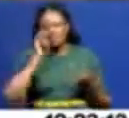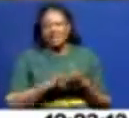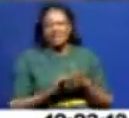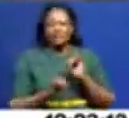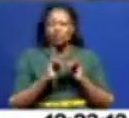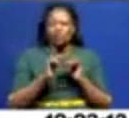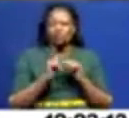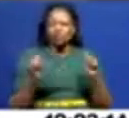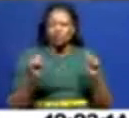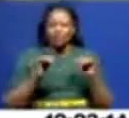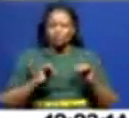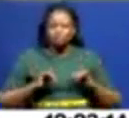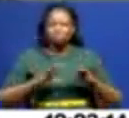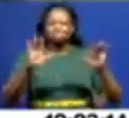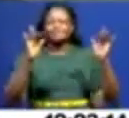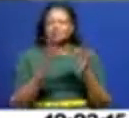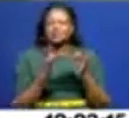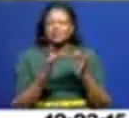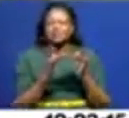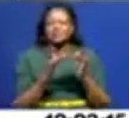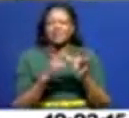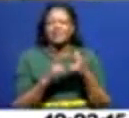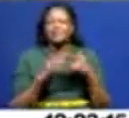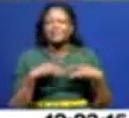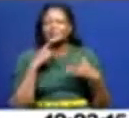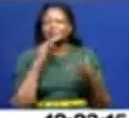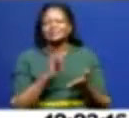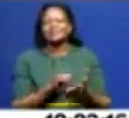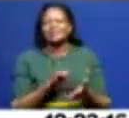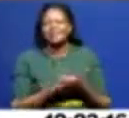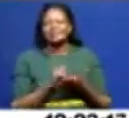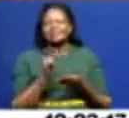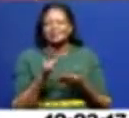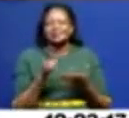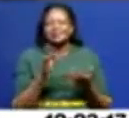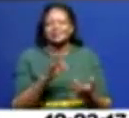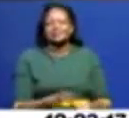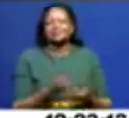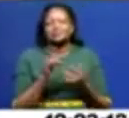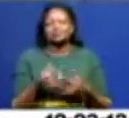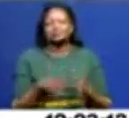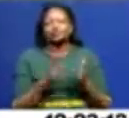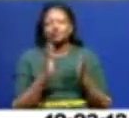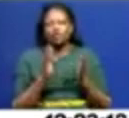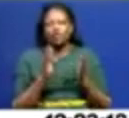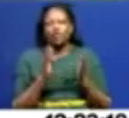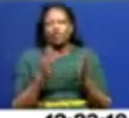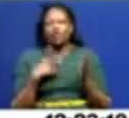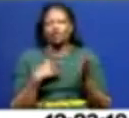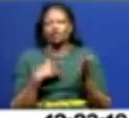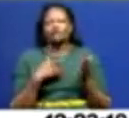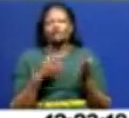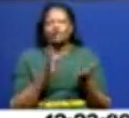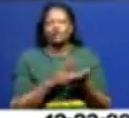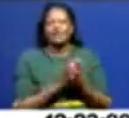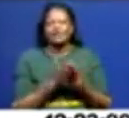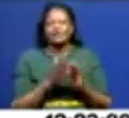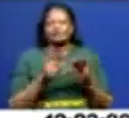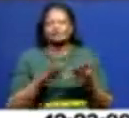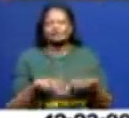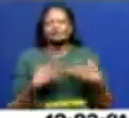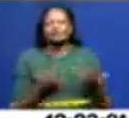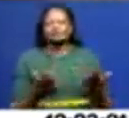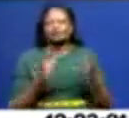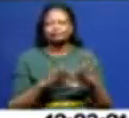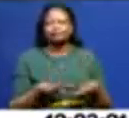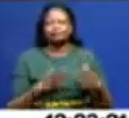mtandaoni. Washawishi wamesifa sana njia yake ya kipekee ya kufunga nyama choma katika chapati